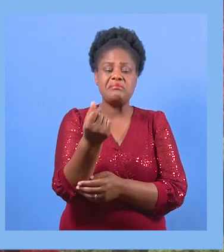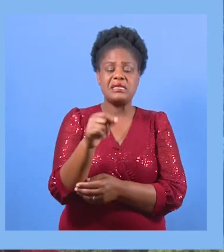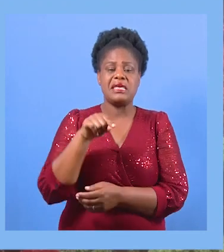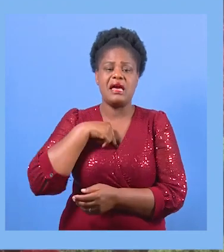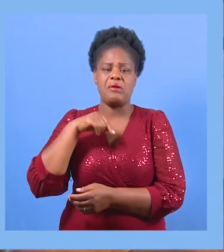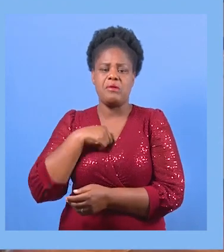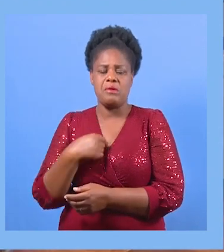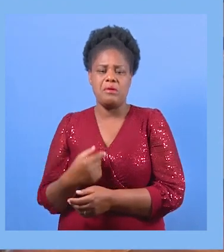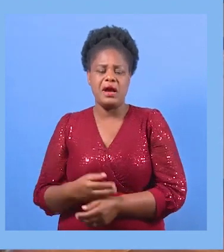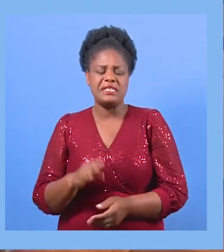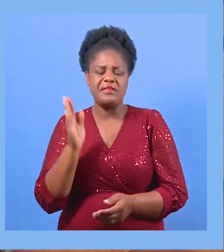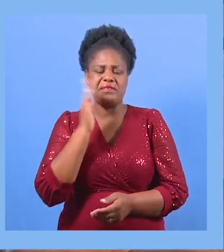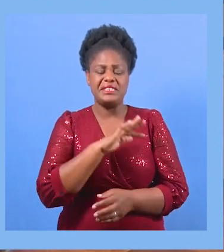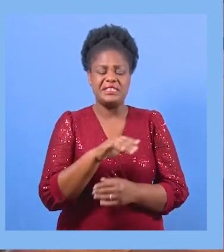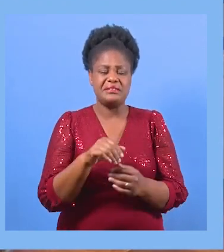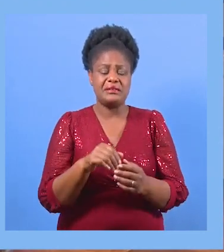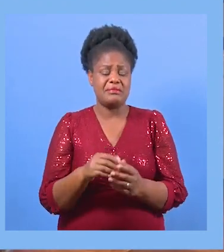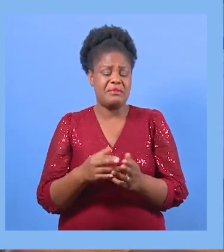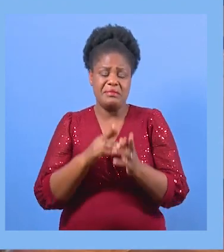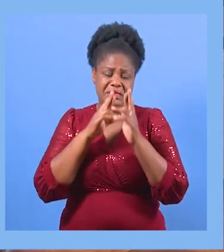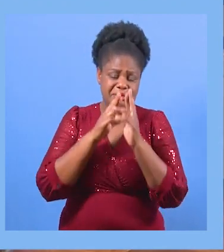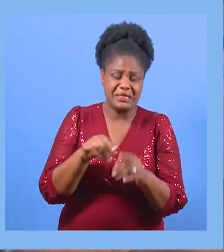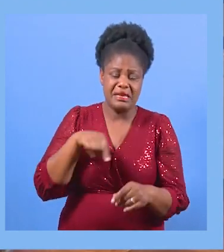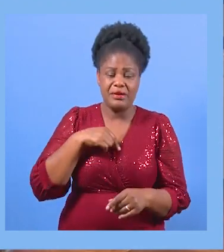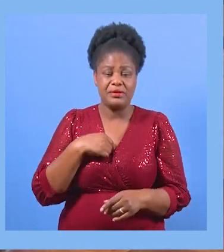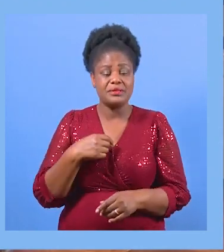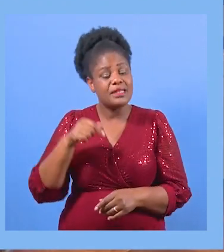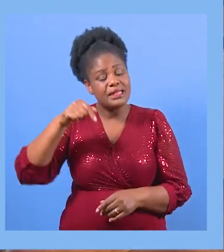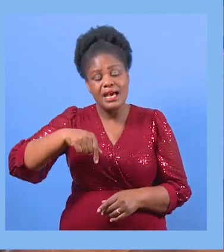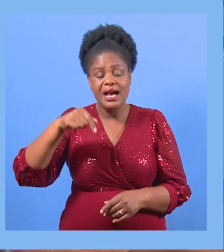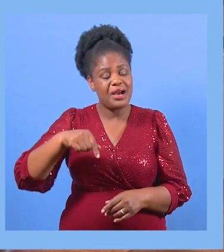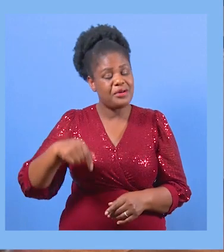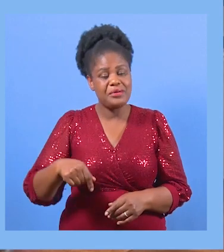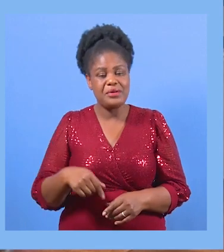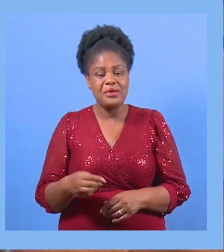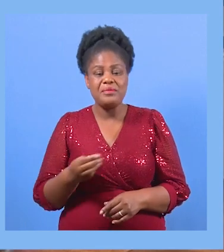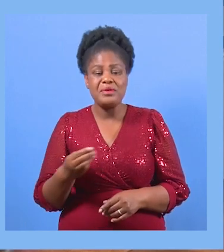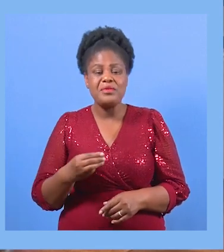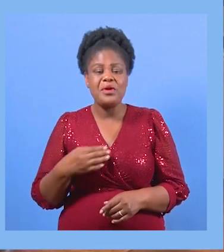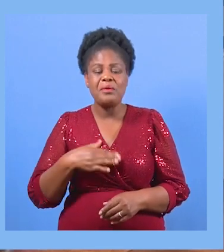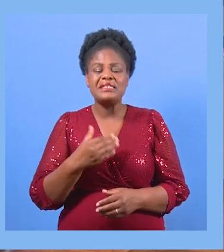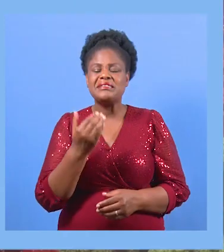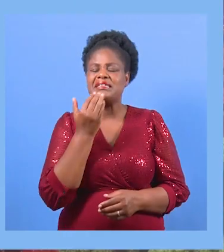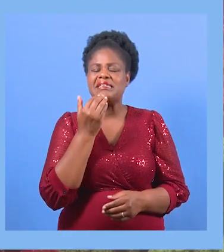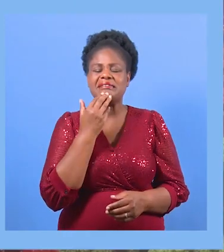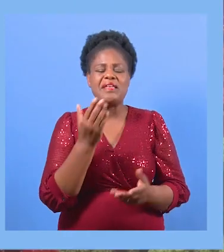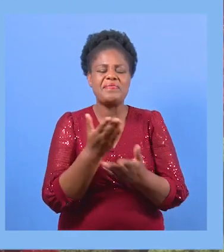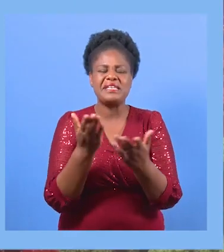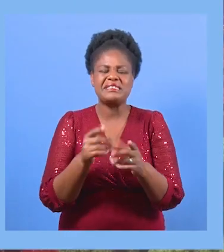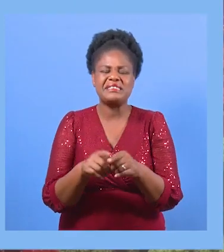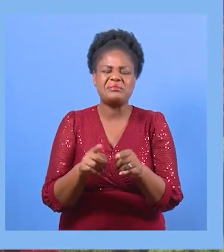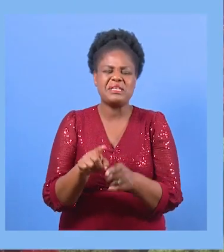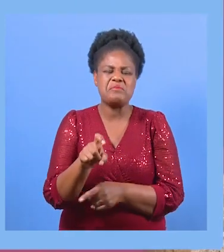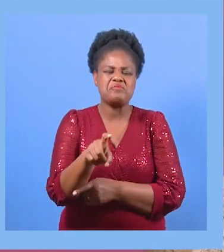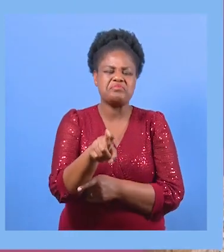zvidzo? chiri kurwadza Dr. Chisamba ndechekuti nyika yazvino yakuda kudya zvakapfava sehonye.